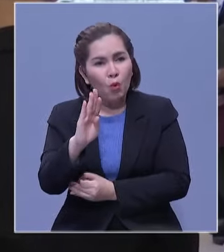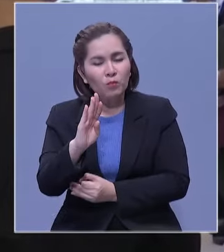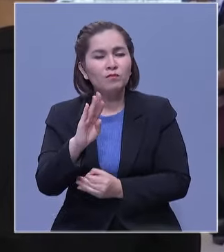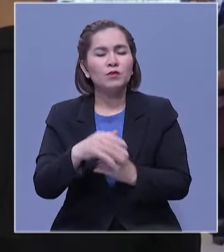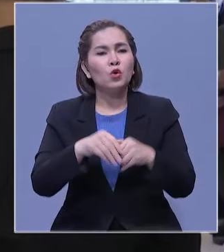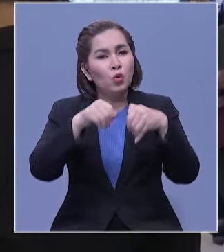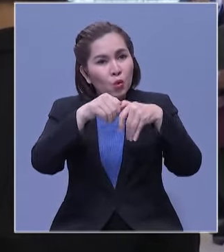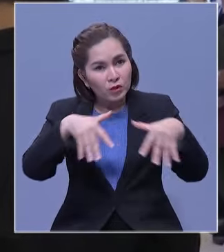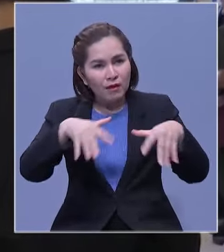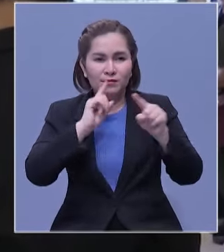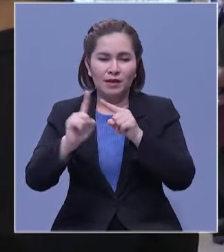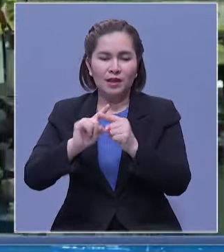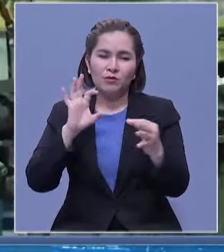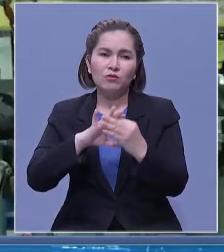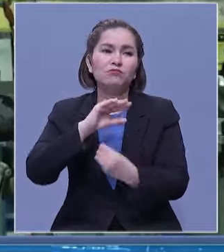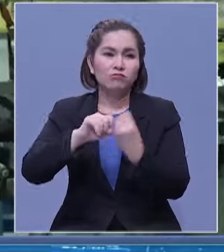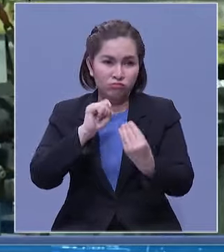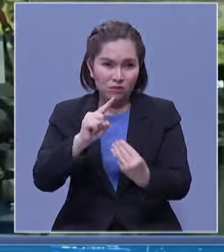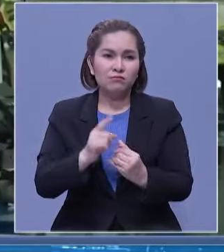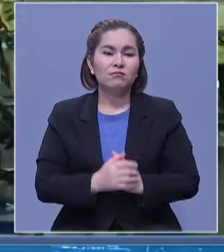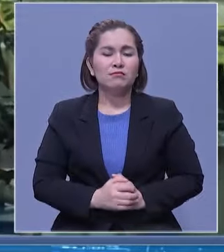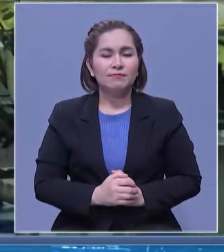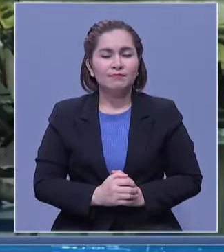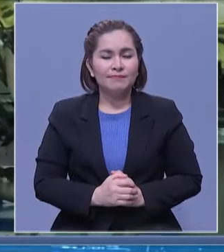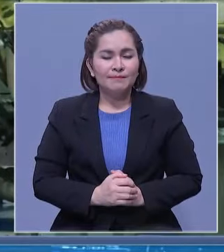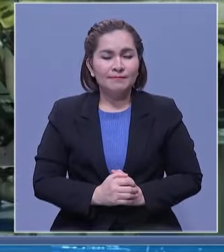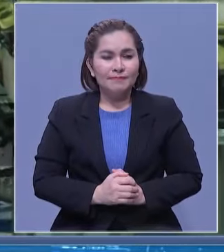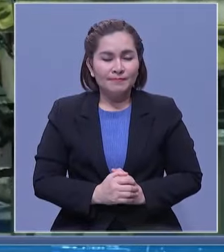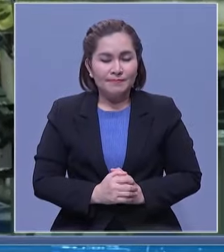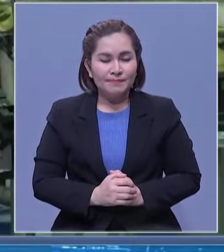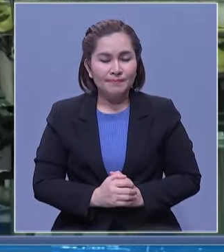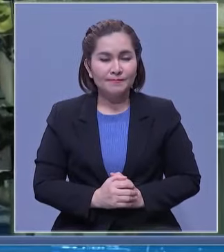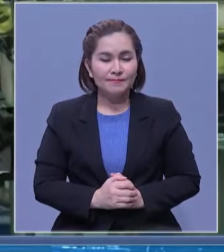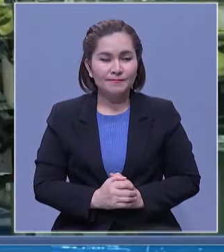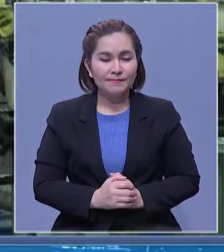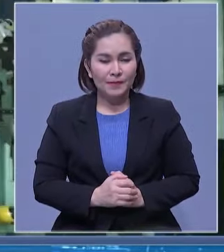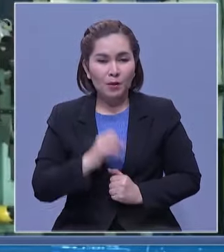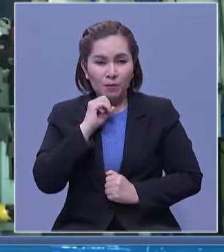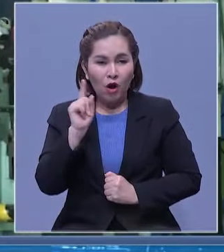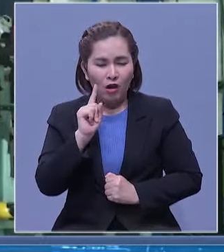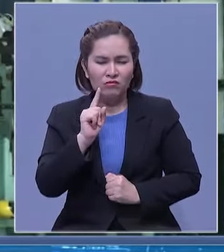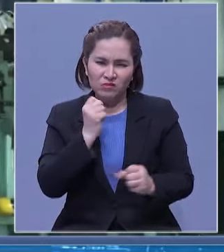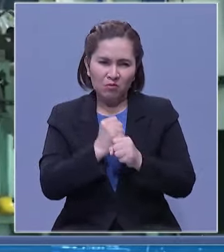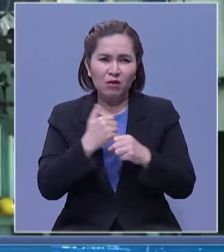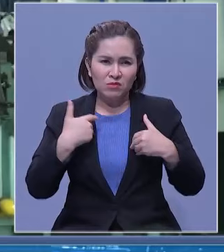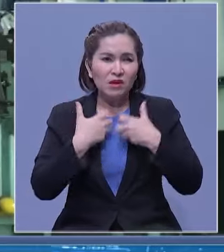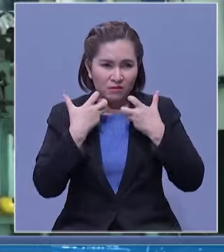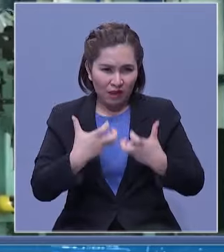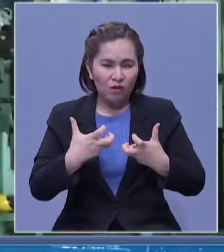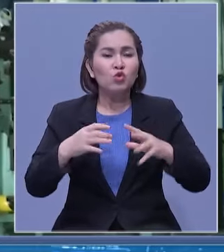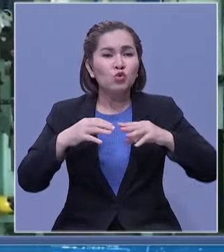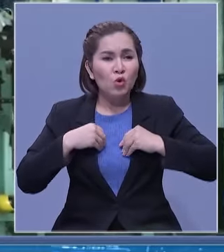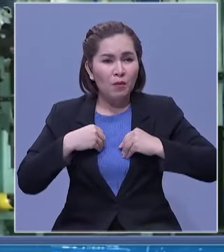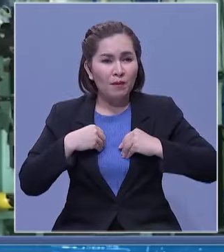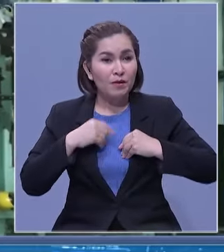สร้างต่างๆของเศรษฐกิจพตัวเลขที่ออกมาเนี่ยคือฟังถคุณเกียงไกรเนี่ยยอมรับนะว่านี่เป็นงานหนักเลยทั้งภาครัฐแล้วก็ภาค